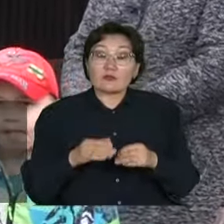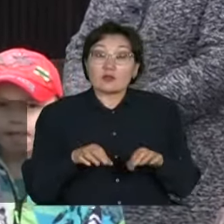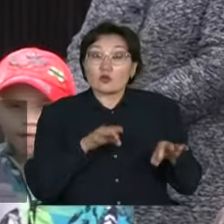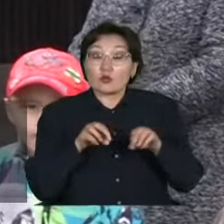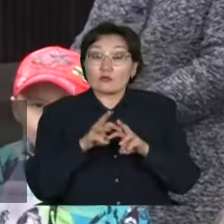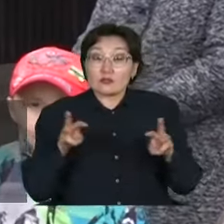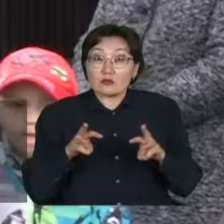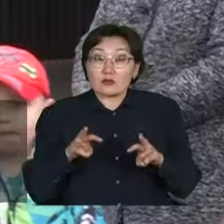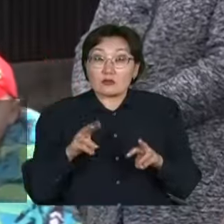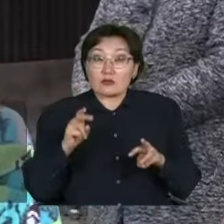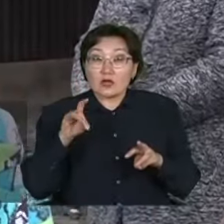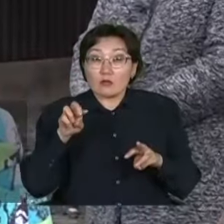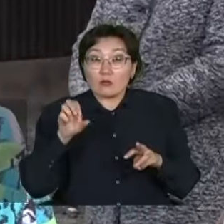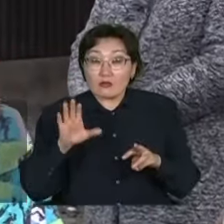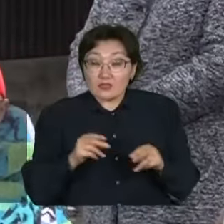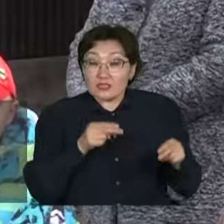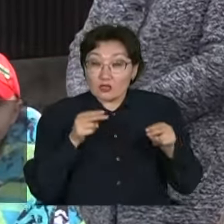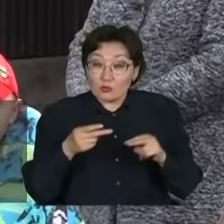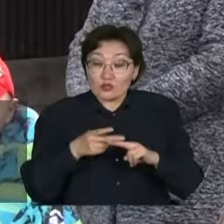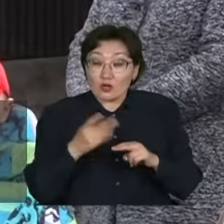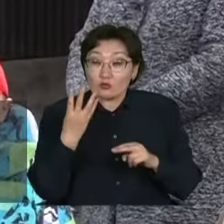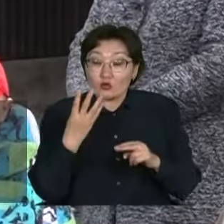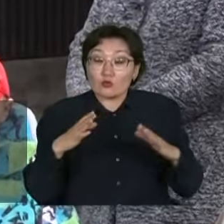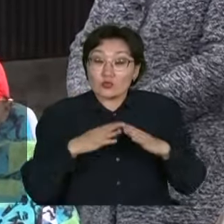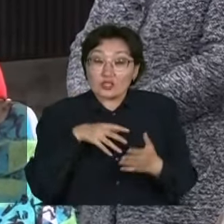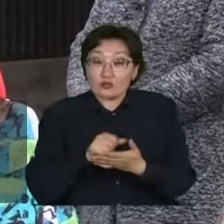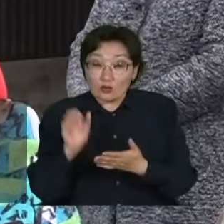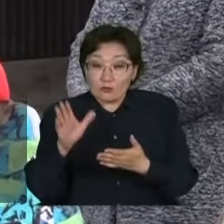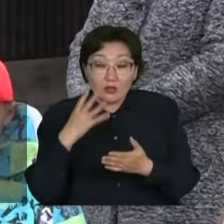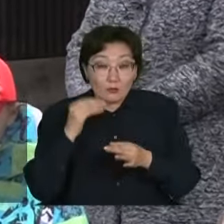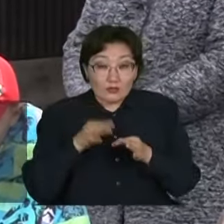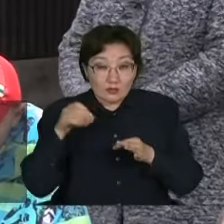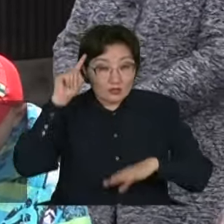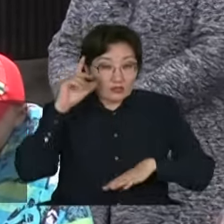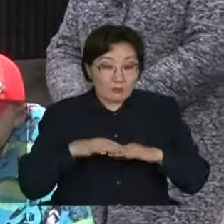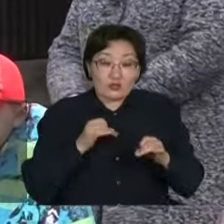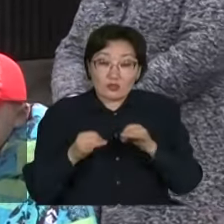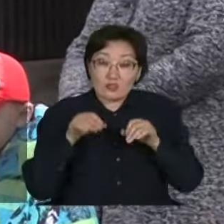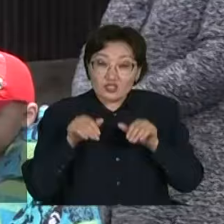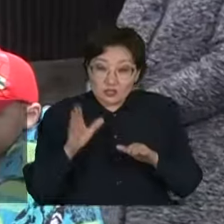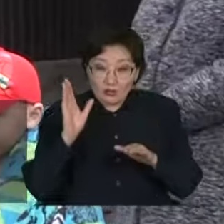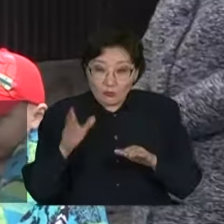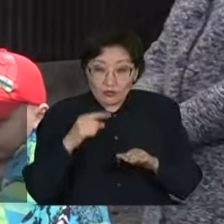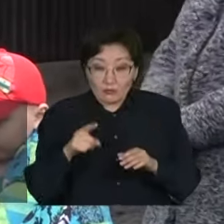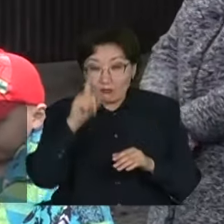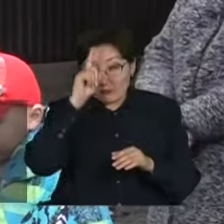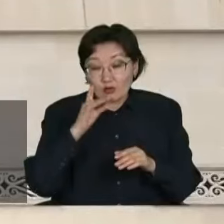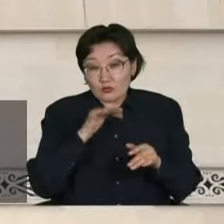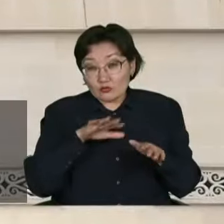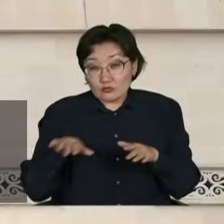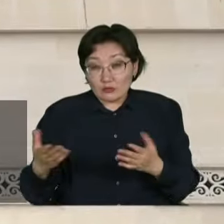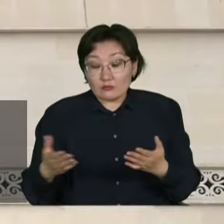министрі Марат Қарабаев келіп, осы 4 үй сұнысқа кетеді, мен өзім Алматы облысы әкімімен сөйлесіп шешемін деді. Мұны бір ай болды ғой аға бізге